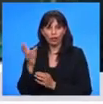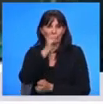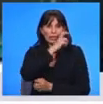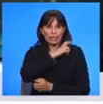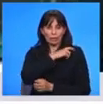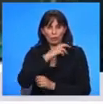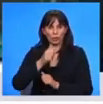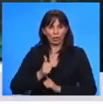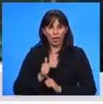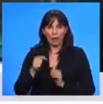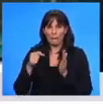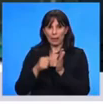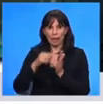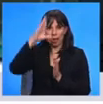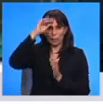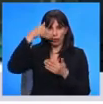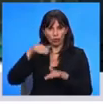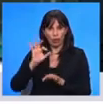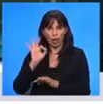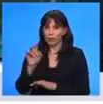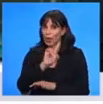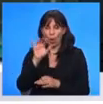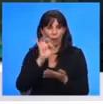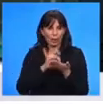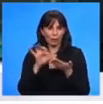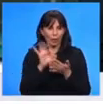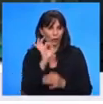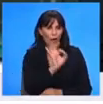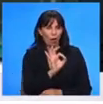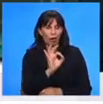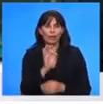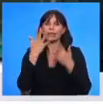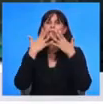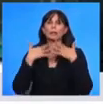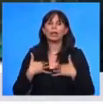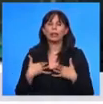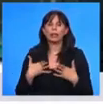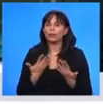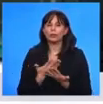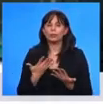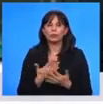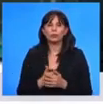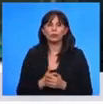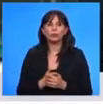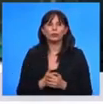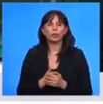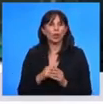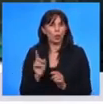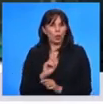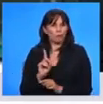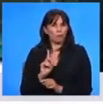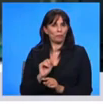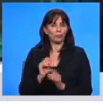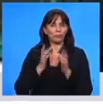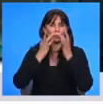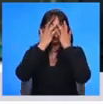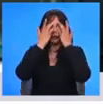הזה. זה לא המכתב שלך. תסבירי ממש לנו. ממש לא. אוקיי. אז תסבירי את המהלך אנחנו